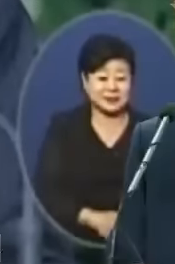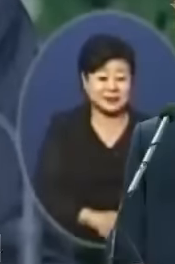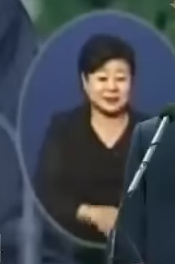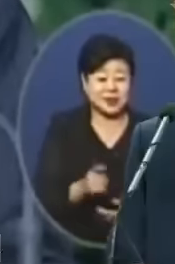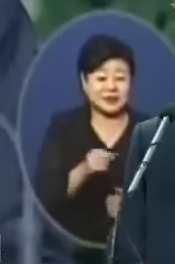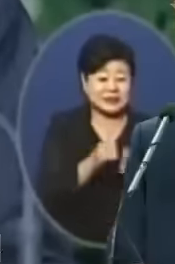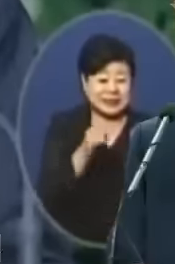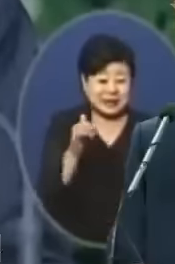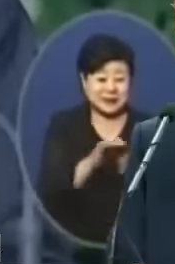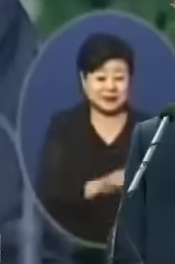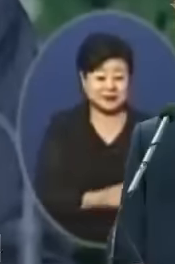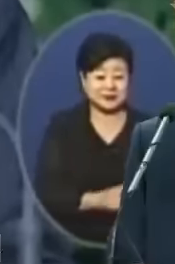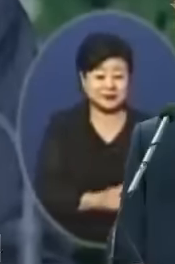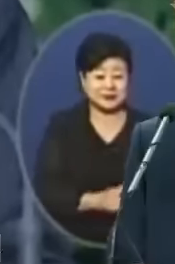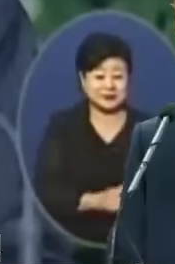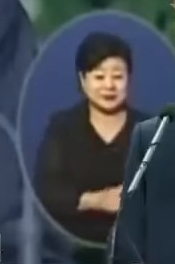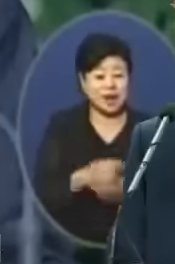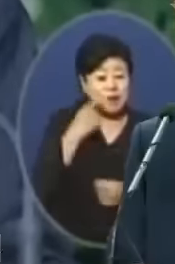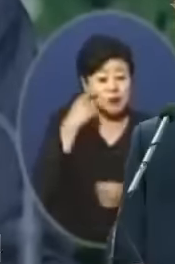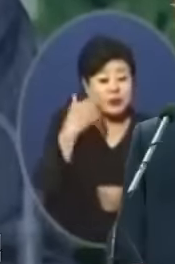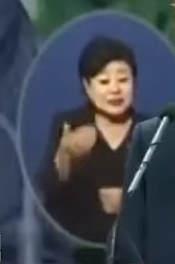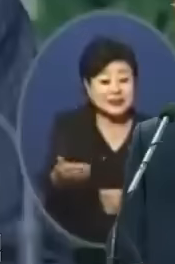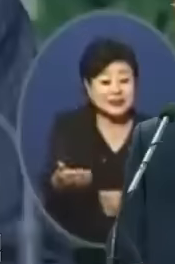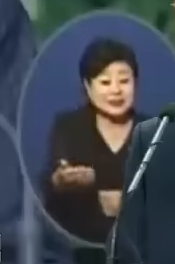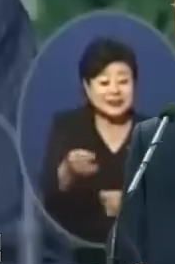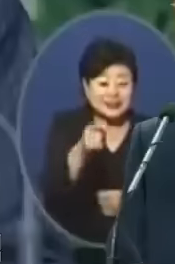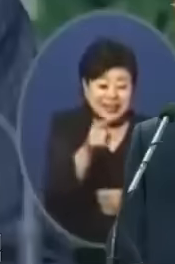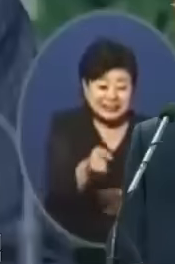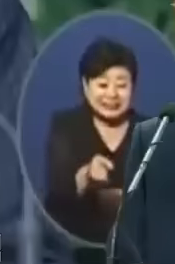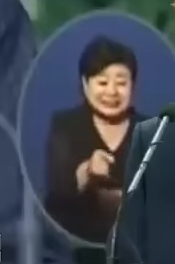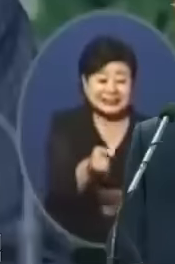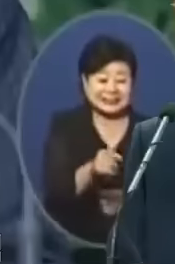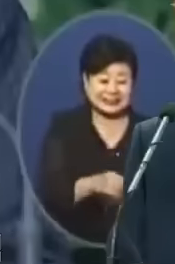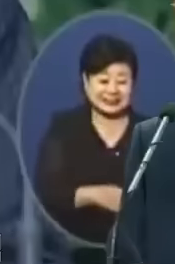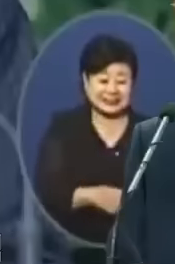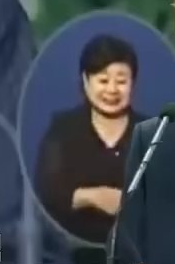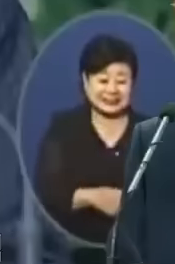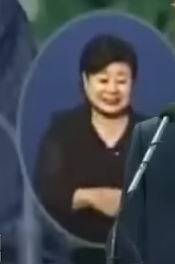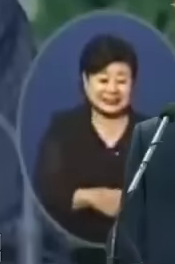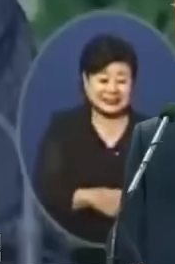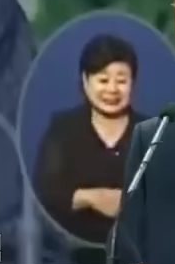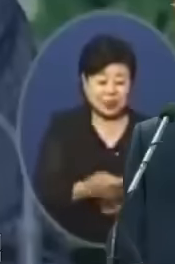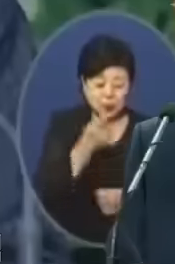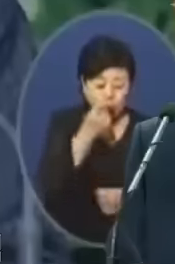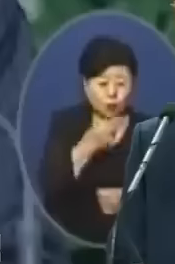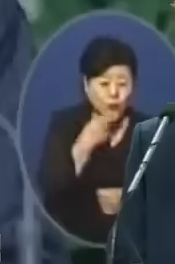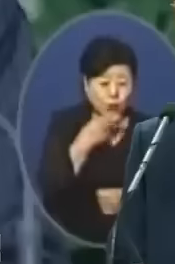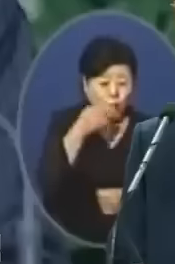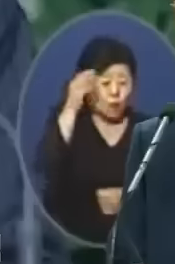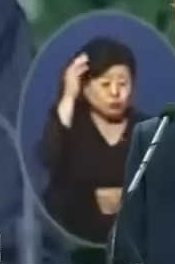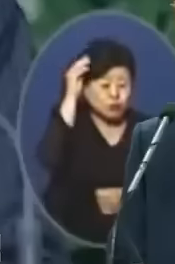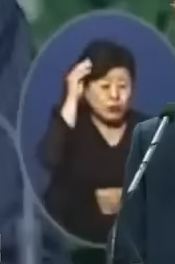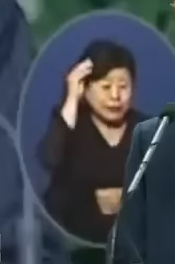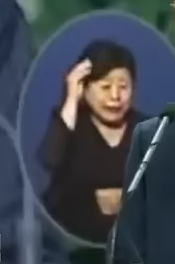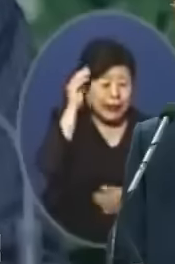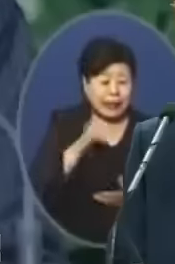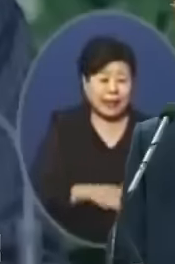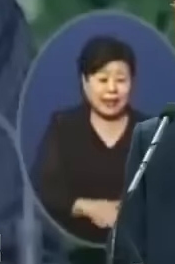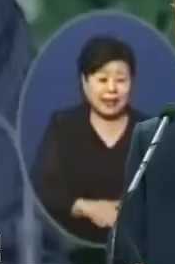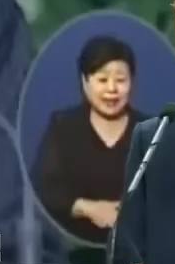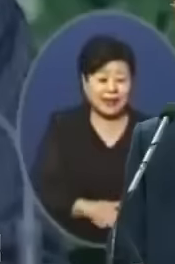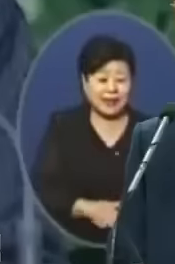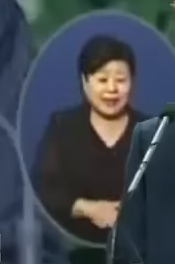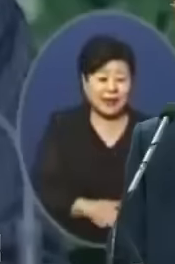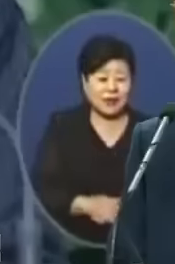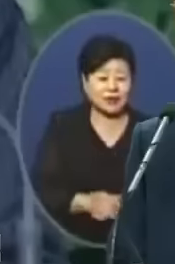어떤 사람이 그분에 가서 물었습니다. 당신은 교육도 많이 못 받고 무식하고